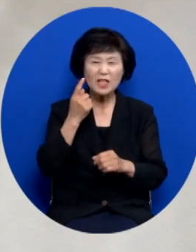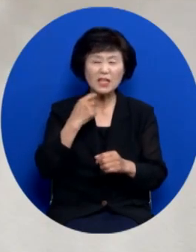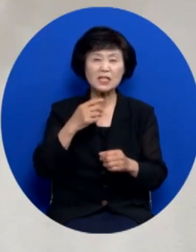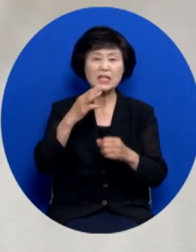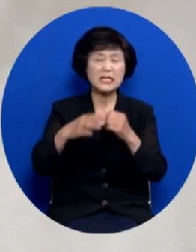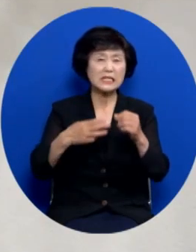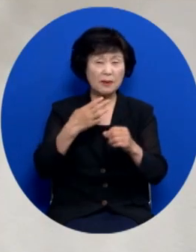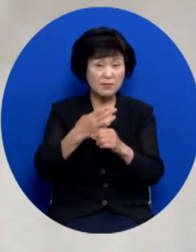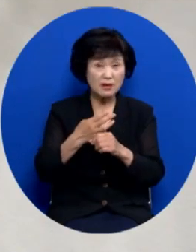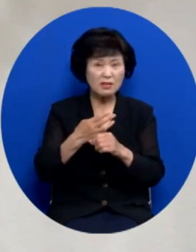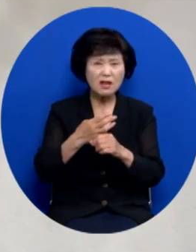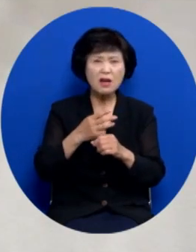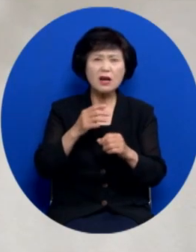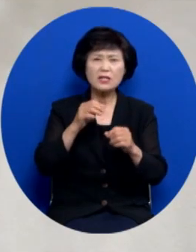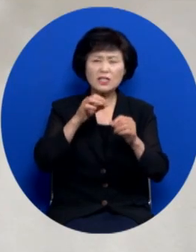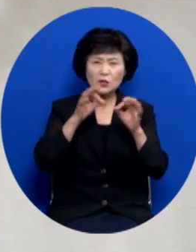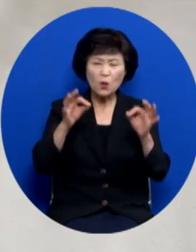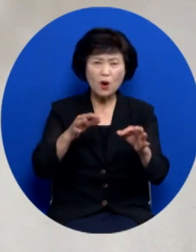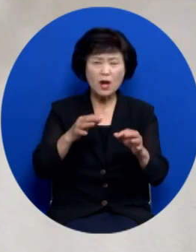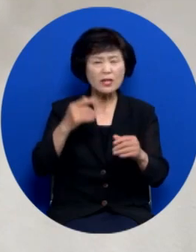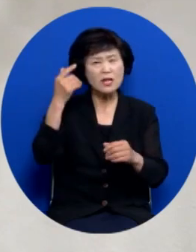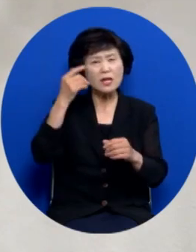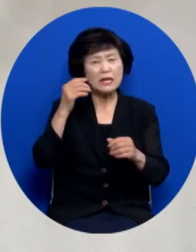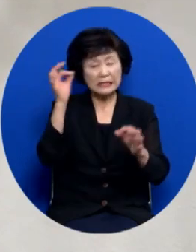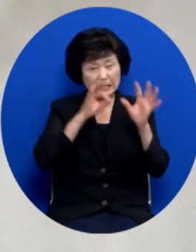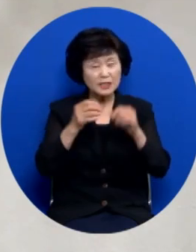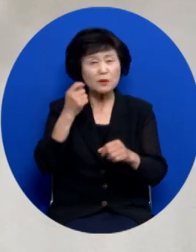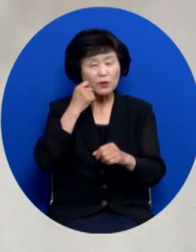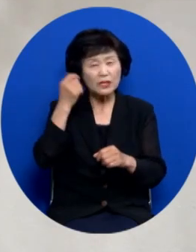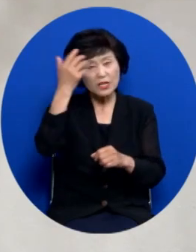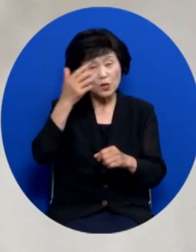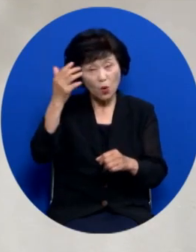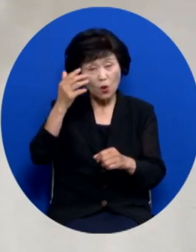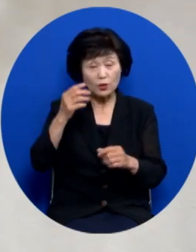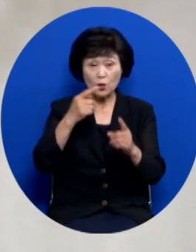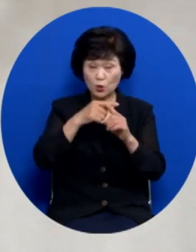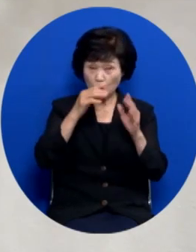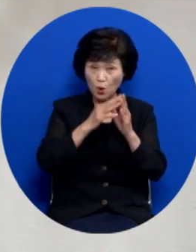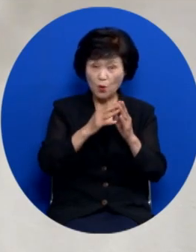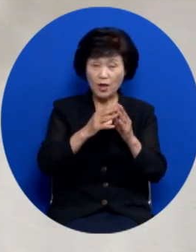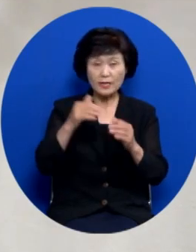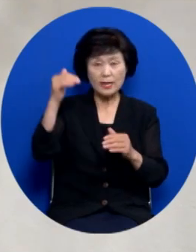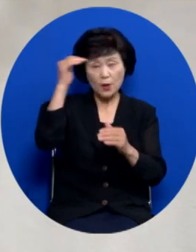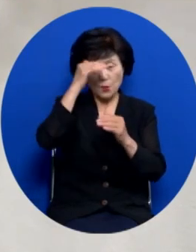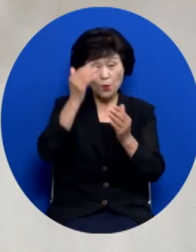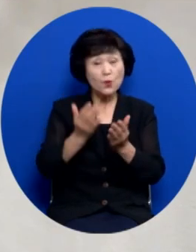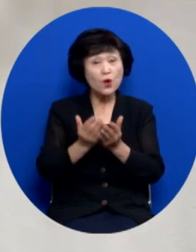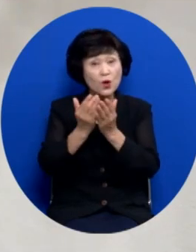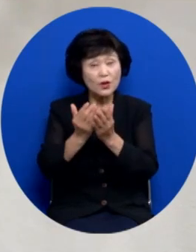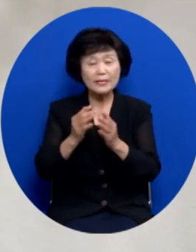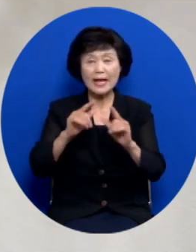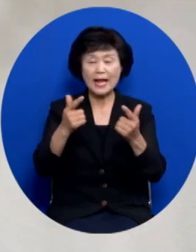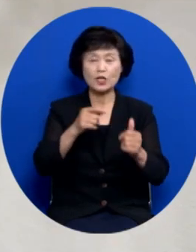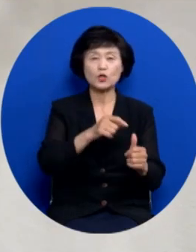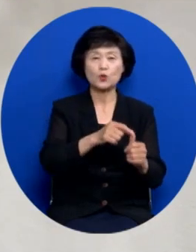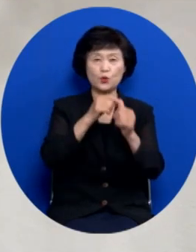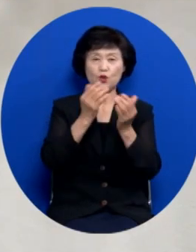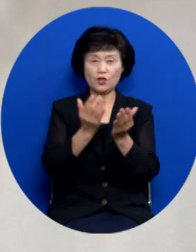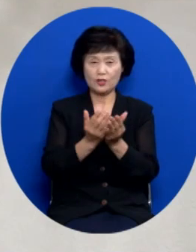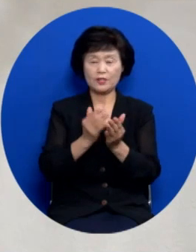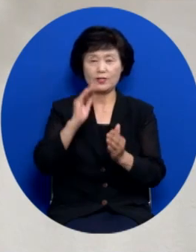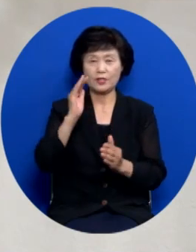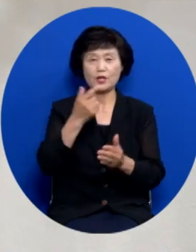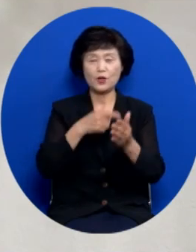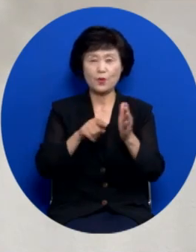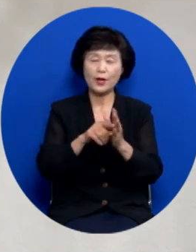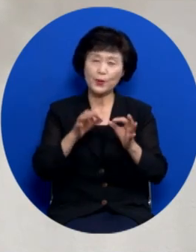빼앗긴 영혼들 되찾아야 된다. 더 이상 이제 교회는 유람선이 아니라 구조선이 되어야 된다. 그래서 1년 내내 모든